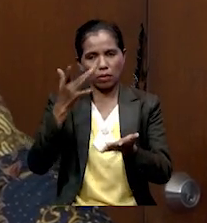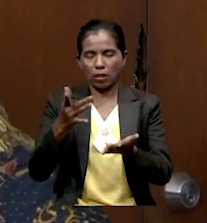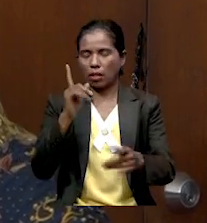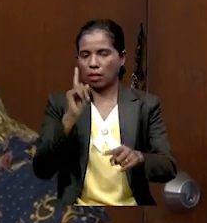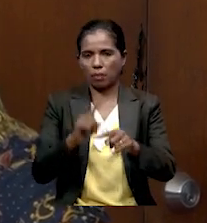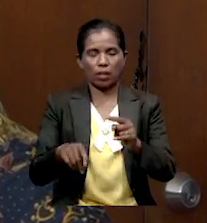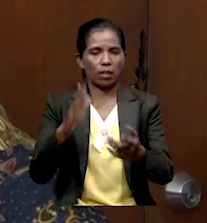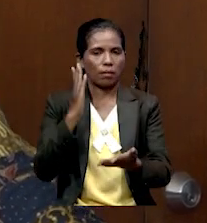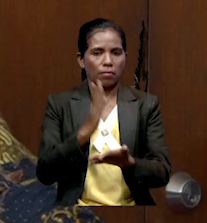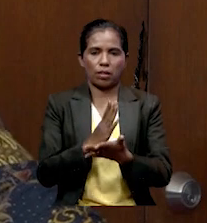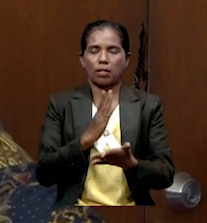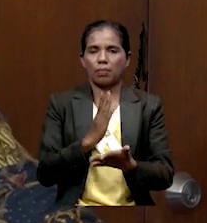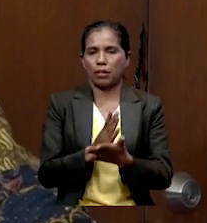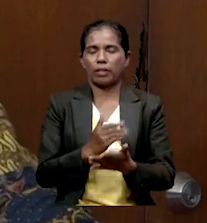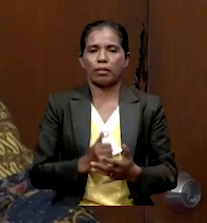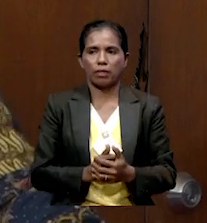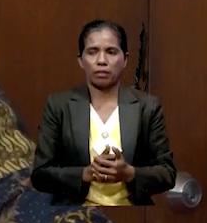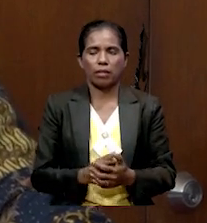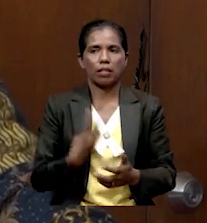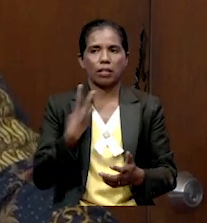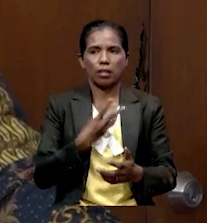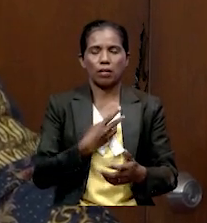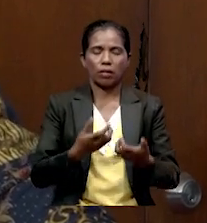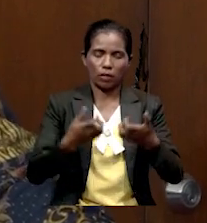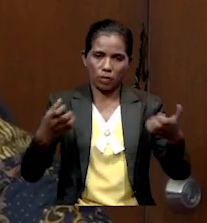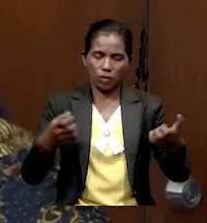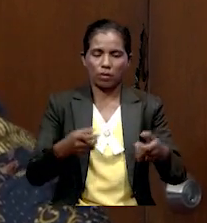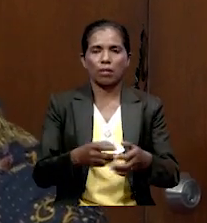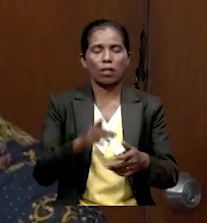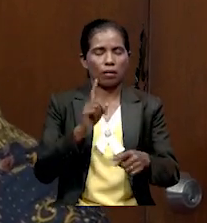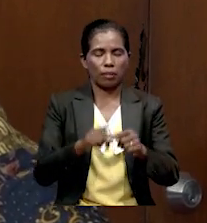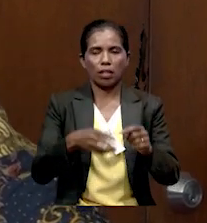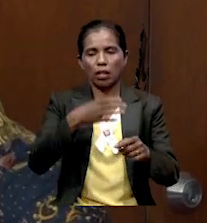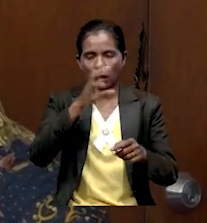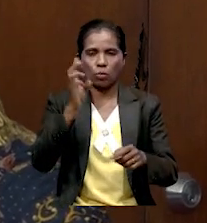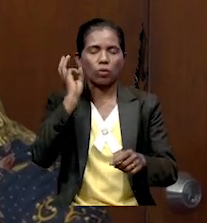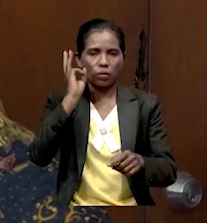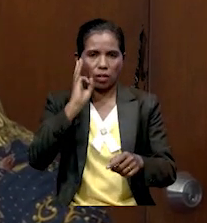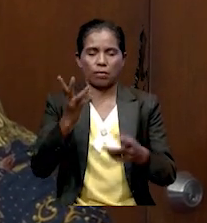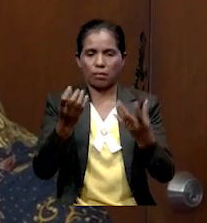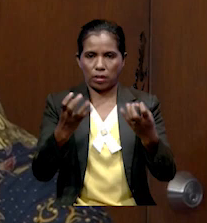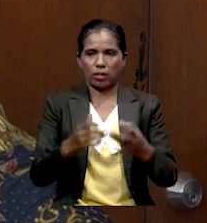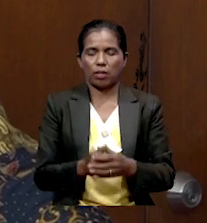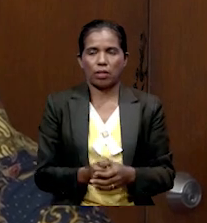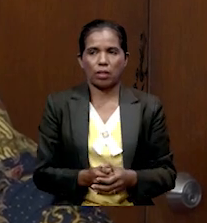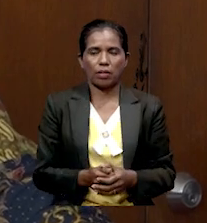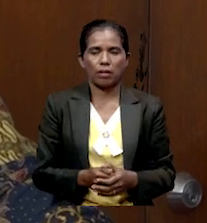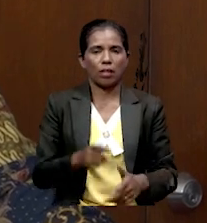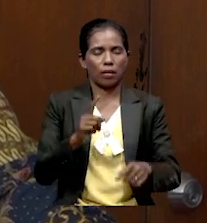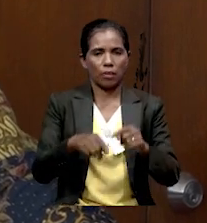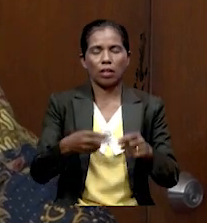droga. Vita bella tete mo, evita tua, evita alcol, evita